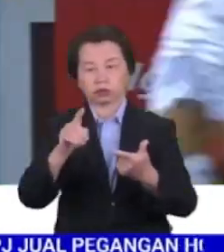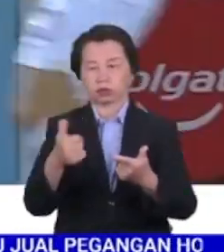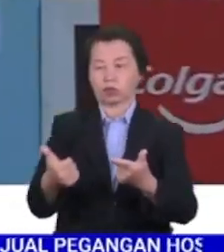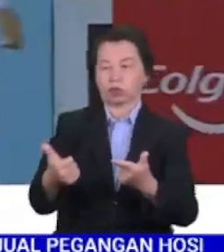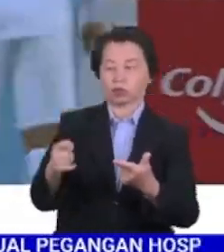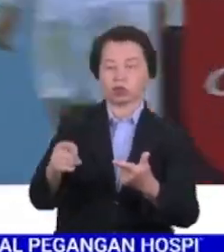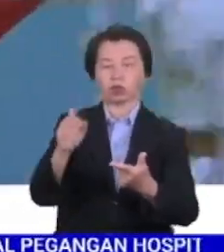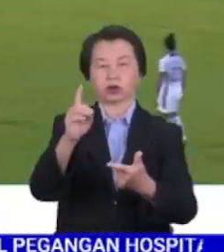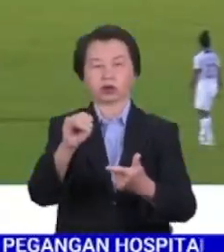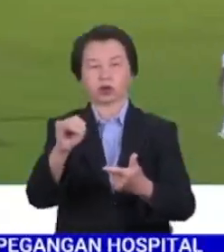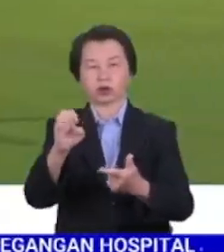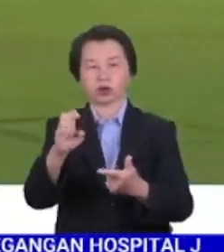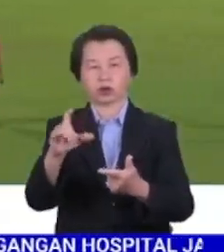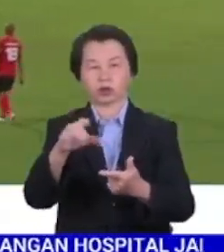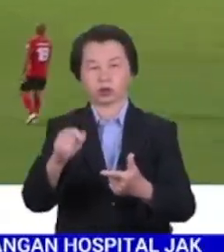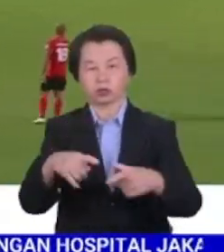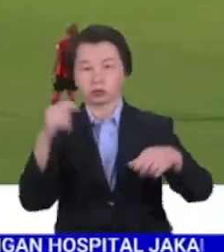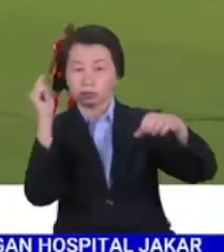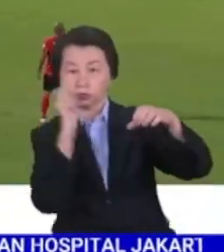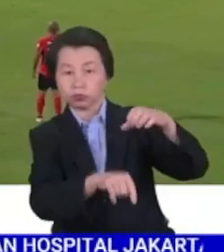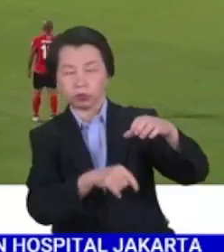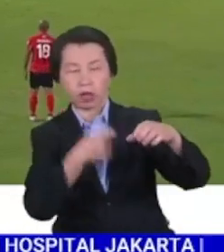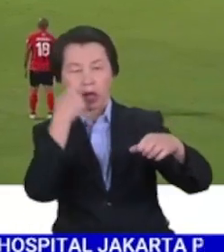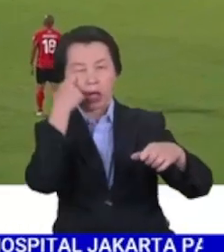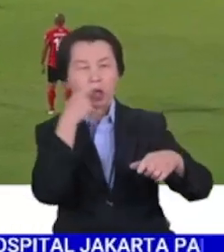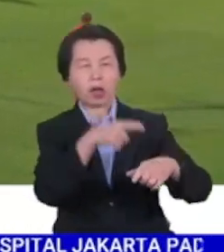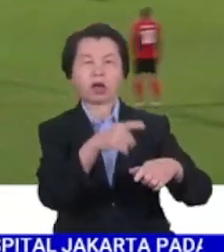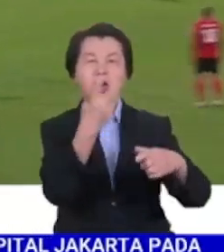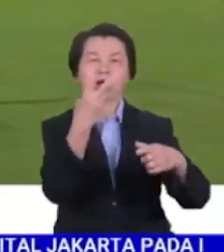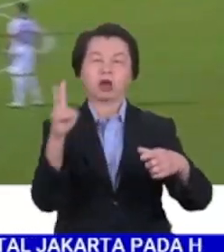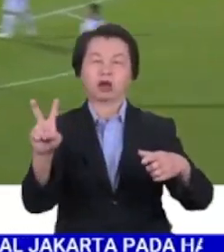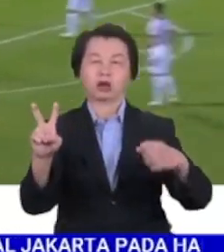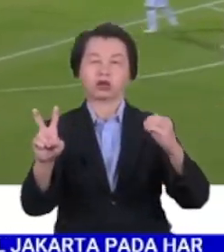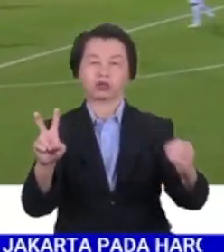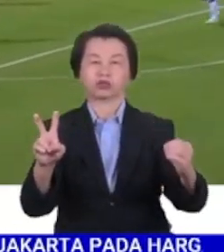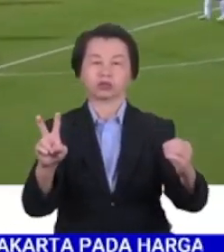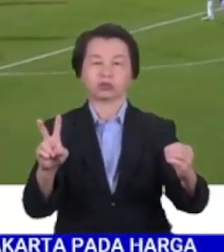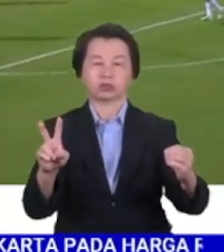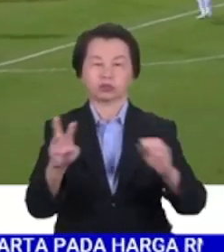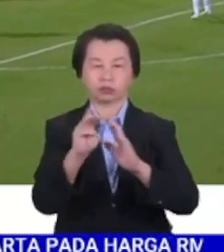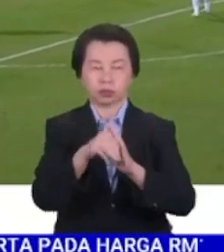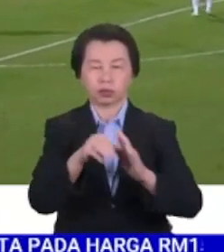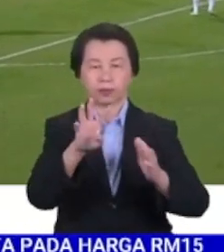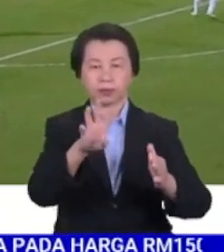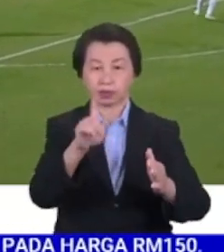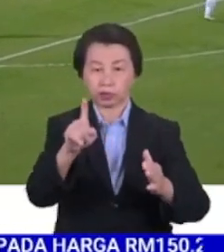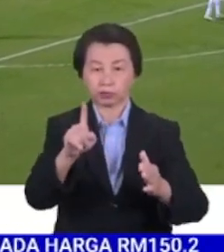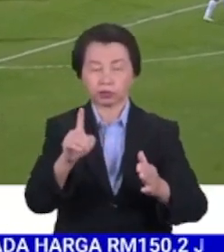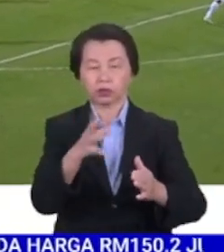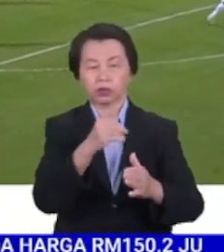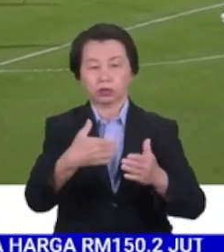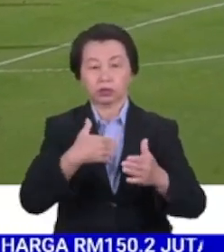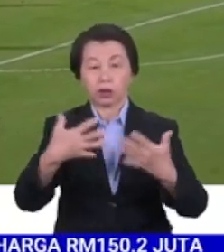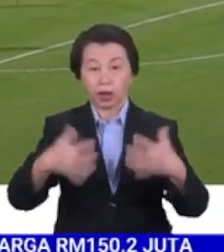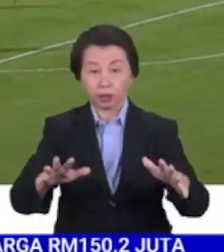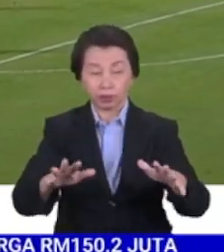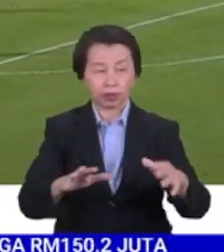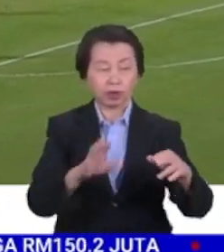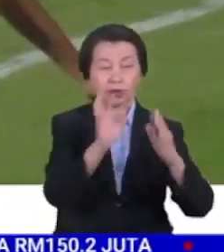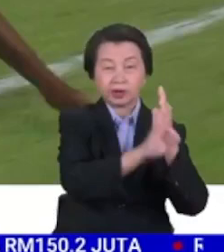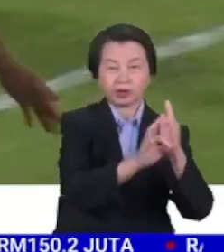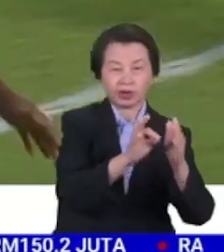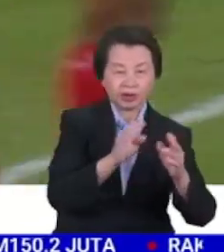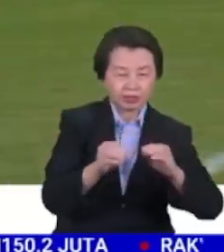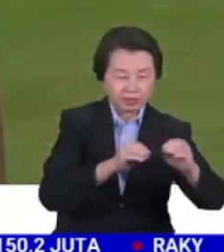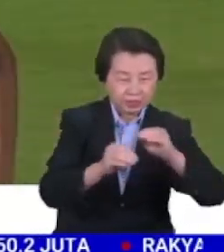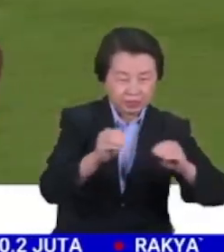tambatan, Diogo Luis Santo, menambah duka tuan rumah menerusi gol kedua pada minit ke-41. Belum sempat NSFC